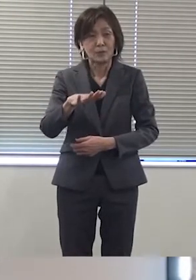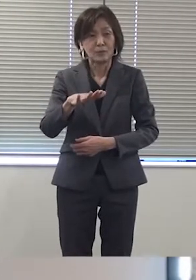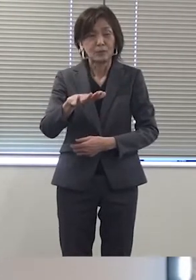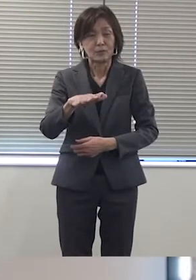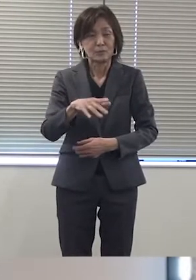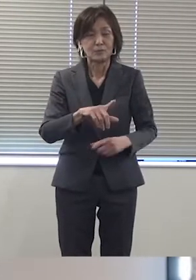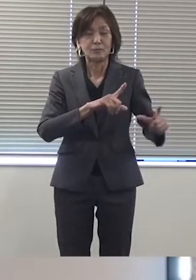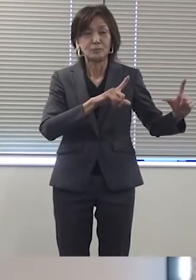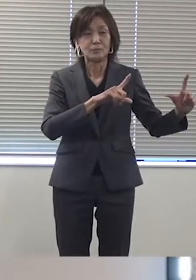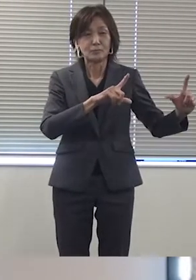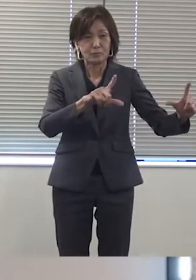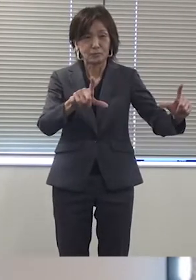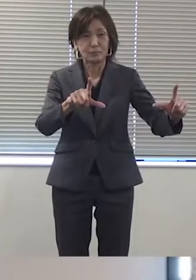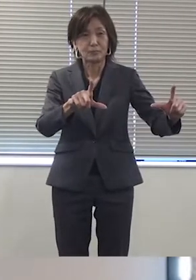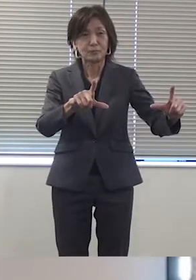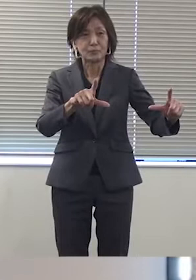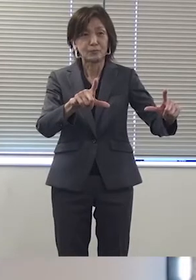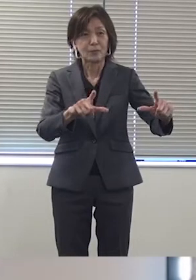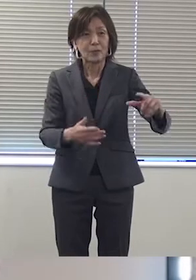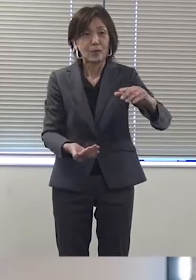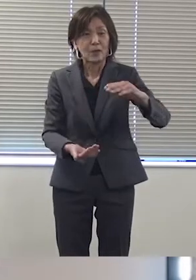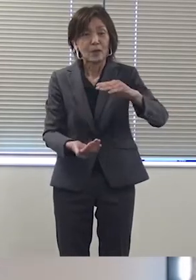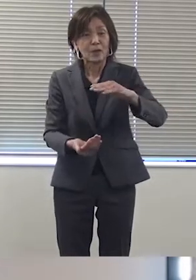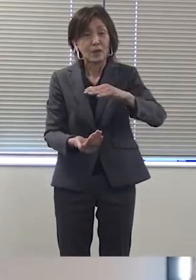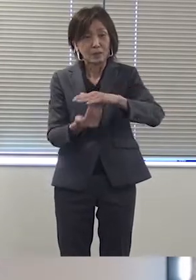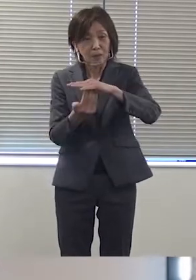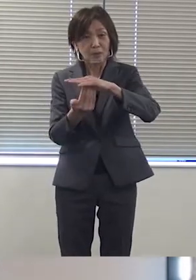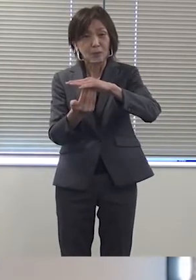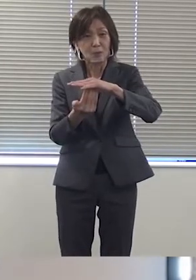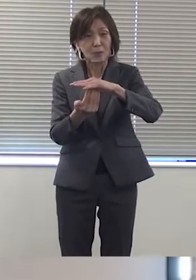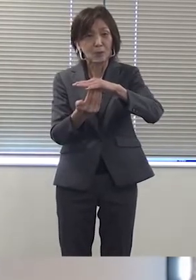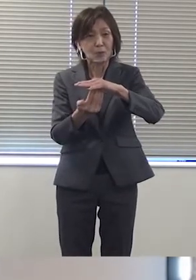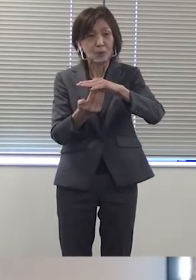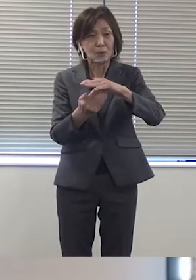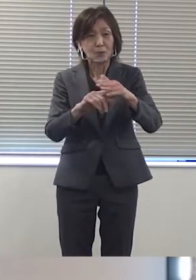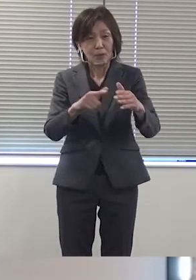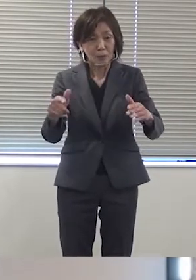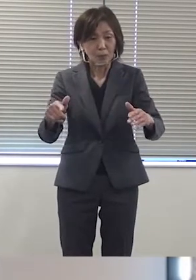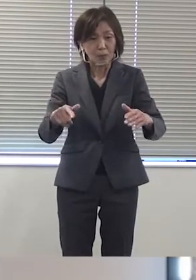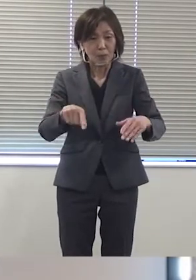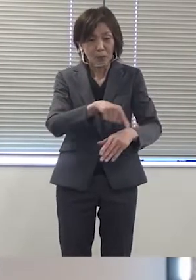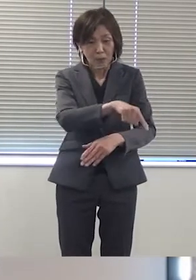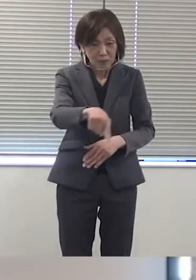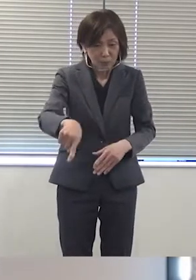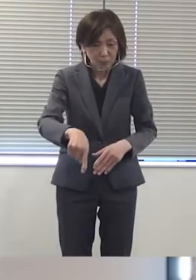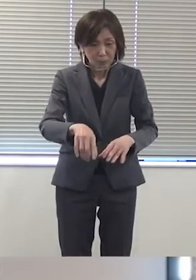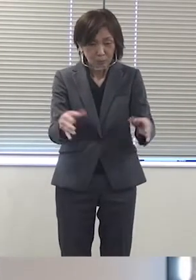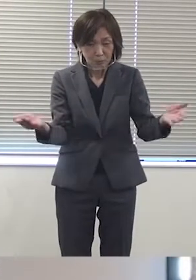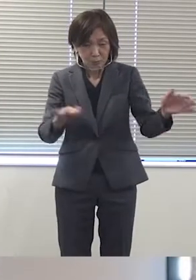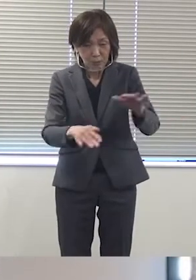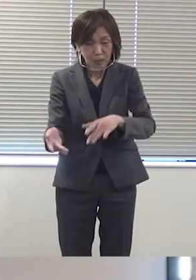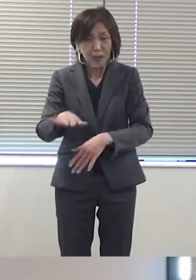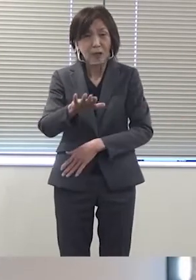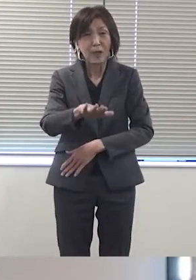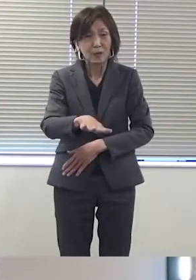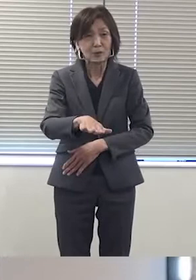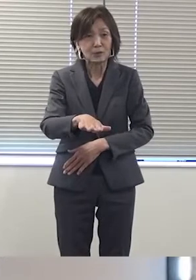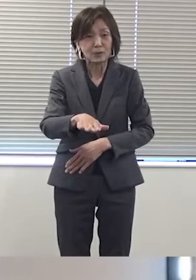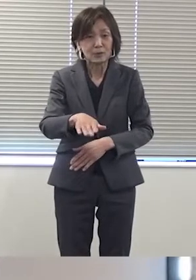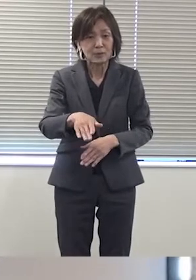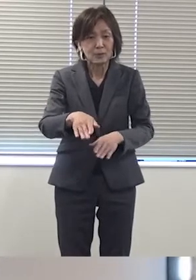戸の下に埋められてますが、もう境界が確定できないので、どこか特定がやっぱりできませんので